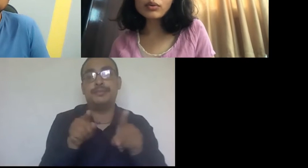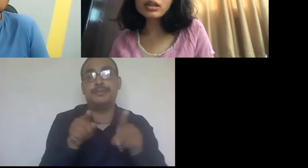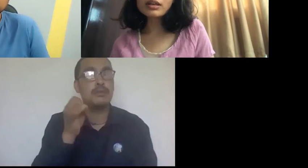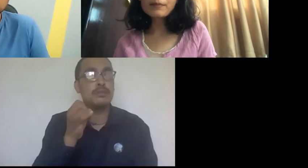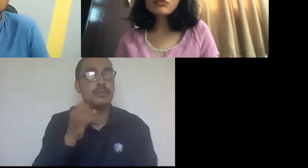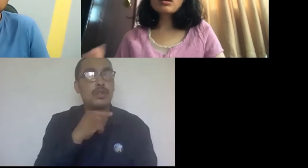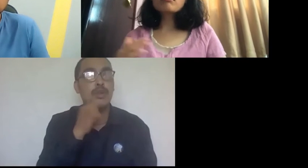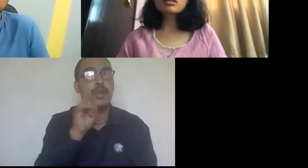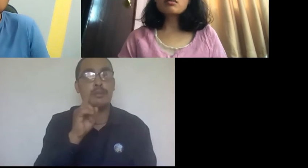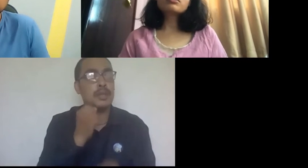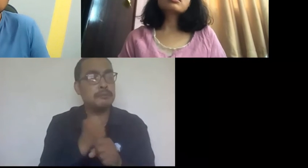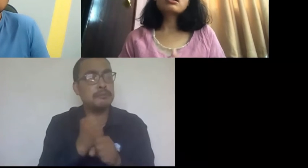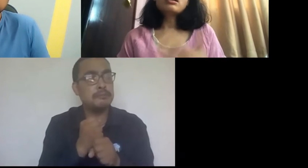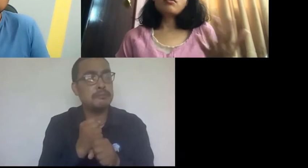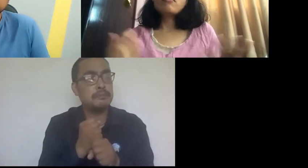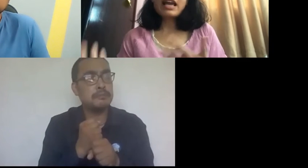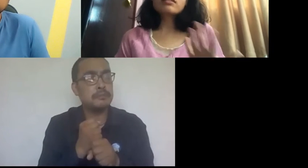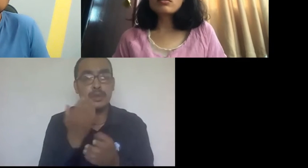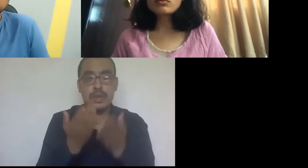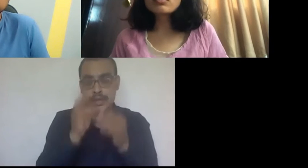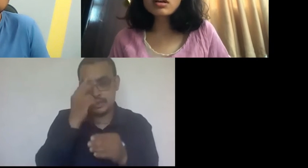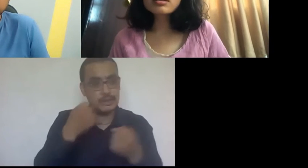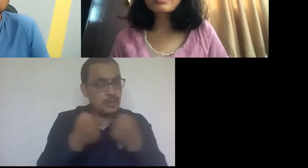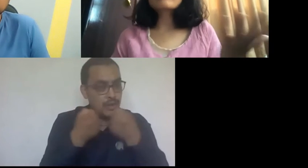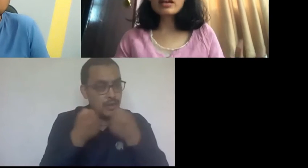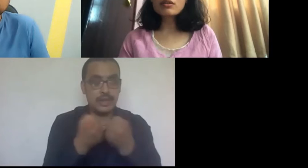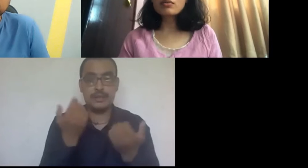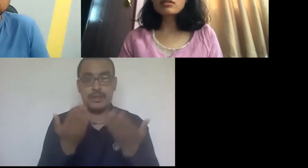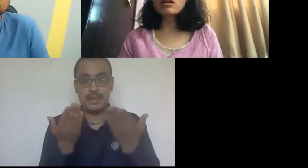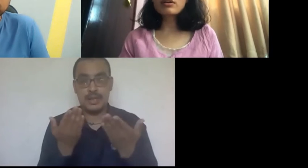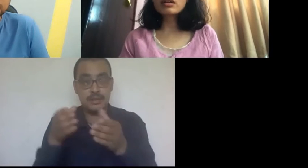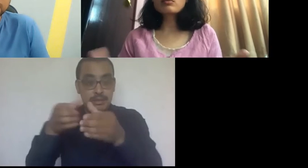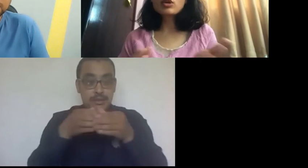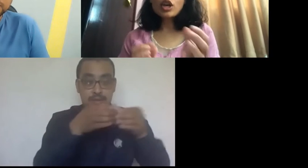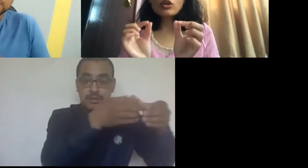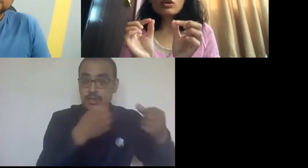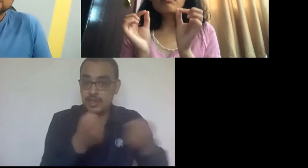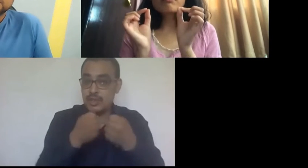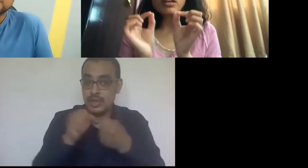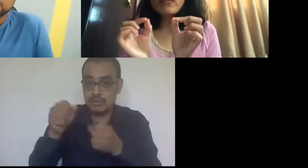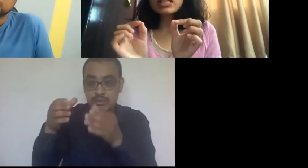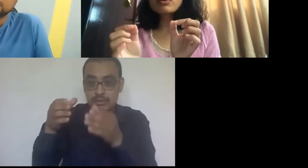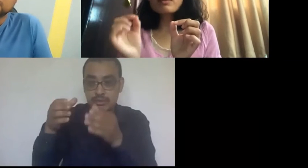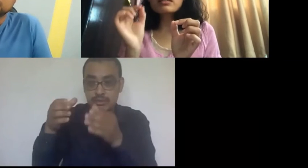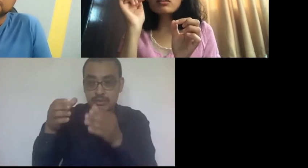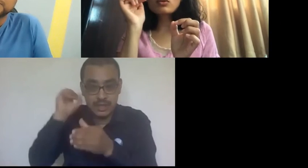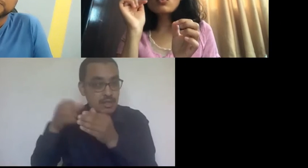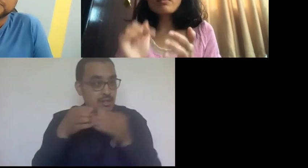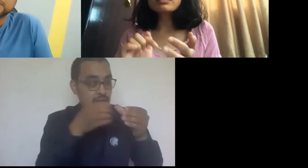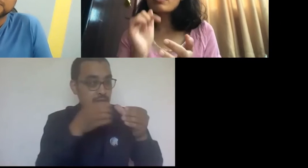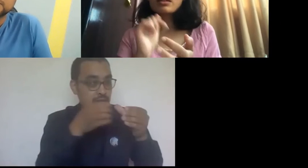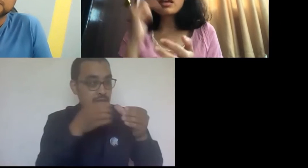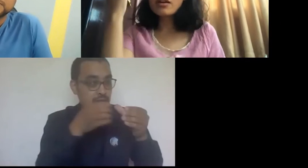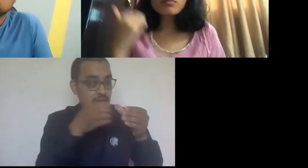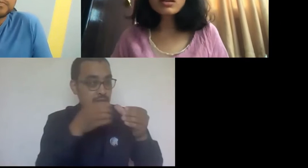हुने हो कि होइन. हुन्छ नि अब जस्तै फाइट्सहरू हुनसक्छ, ग्याङ फाइटहरू हुनसक्थ्यो होइन, त्यो त्यो फेसबुकमा त त्यो को